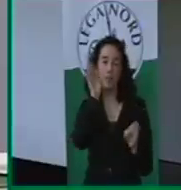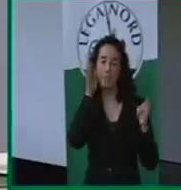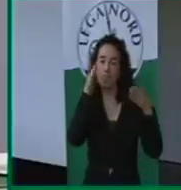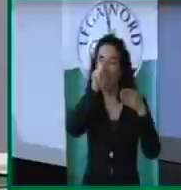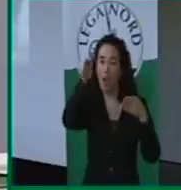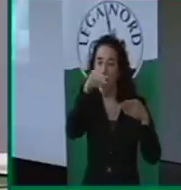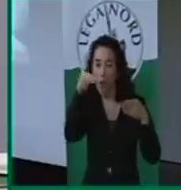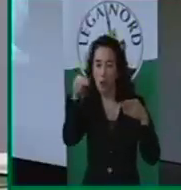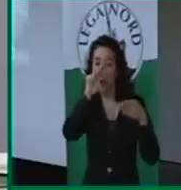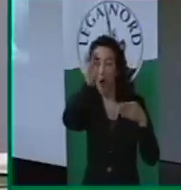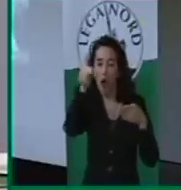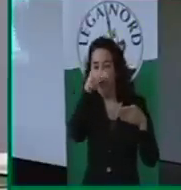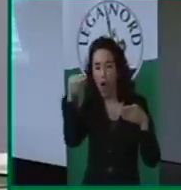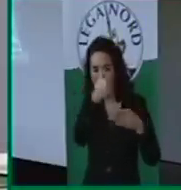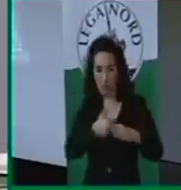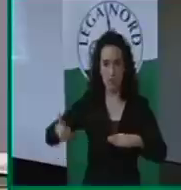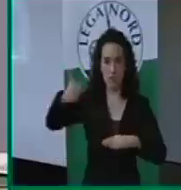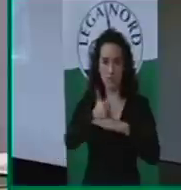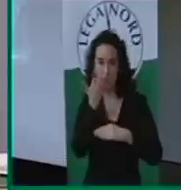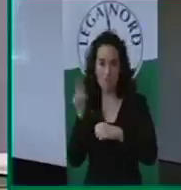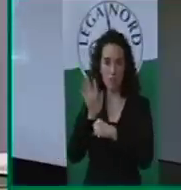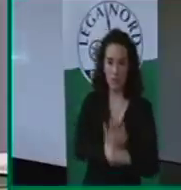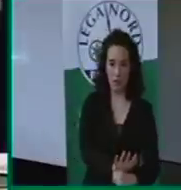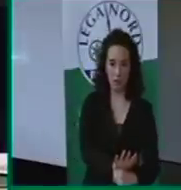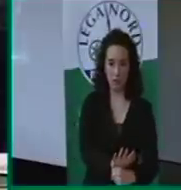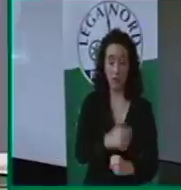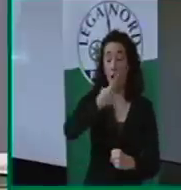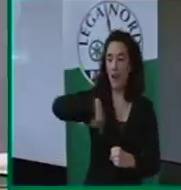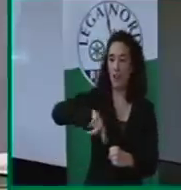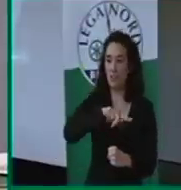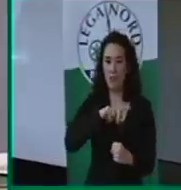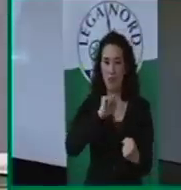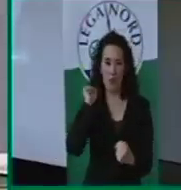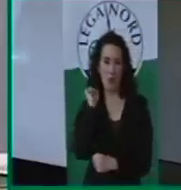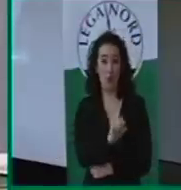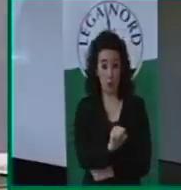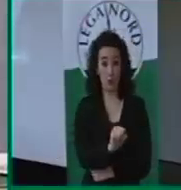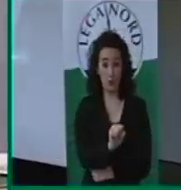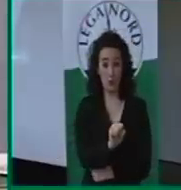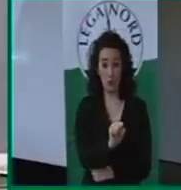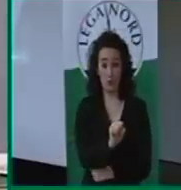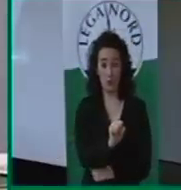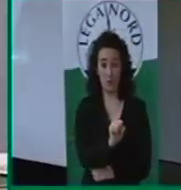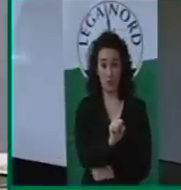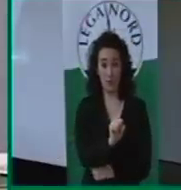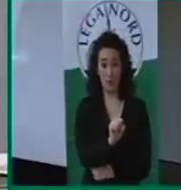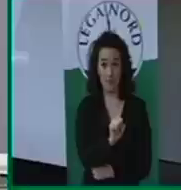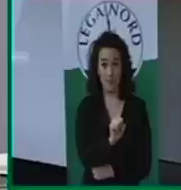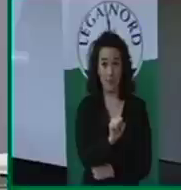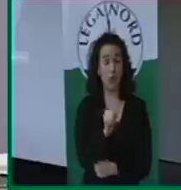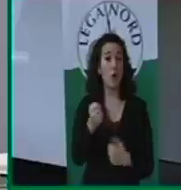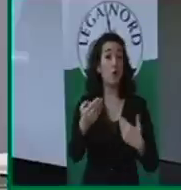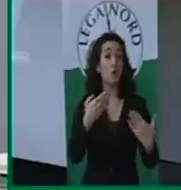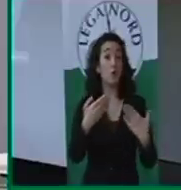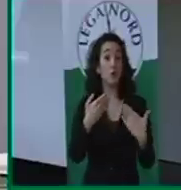ortodossia degli eisti Oggi saremo invece un pochino eretici Perché invece che lasciare spazio